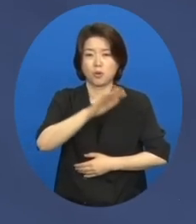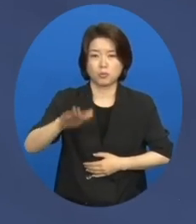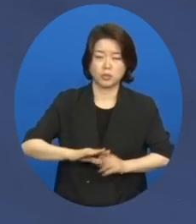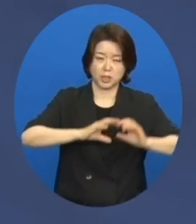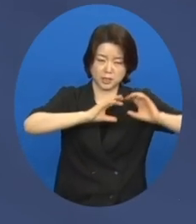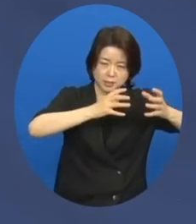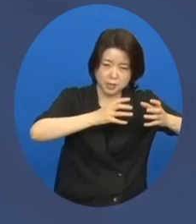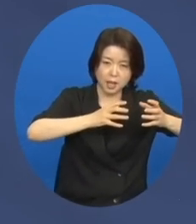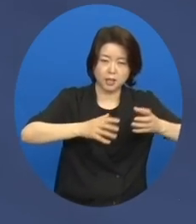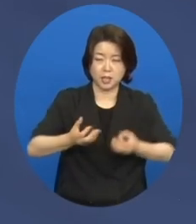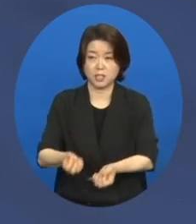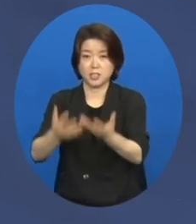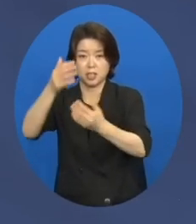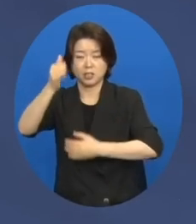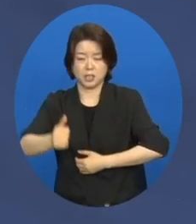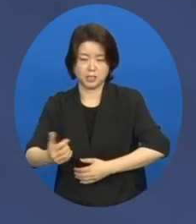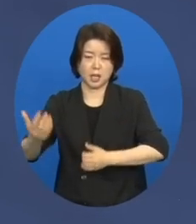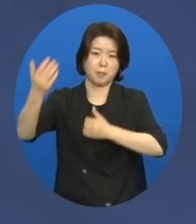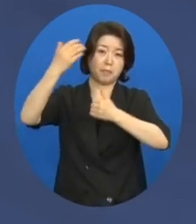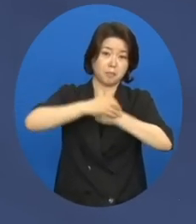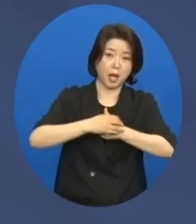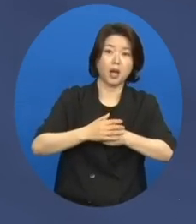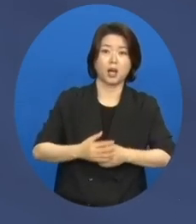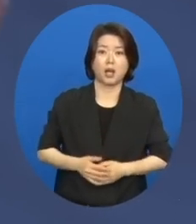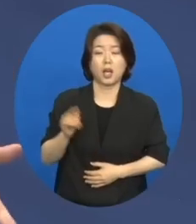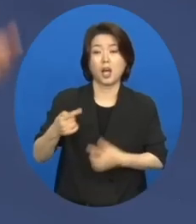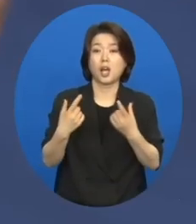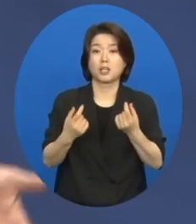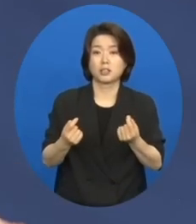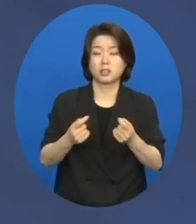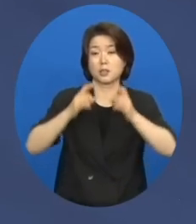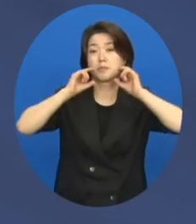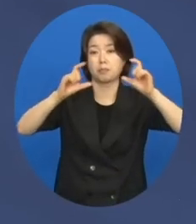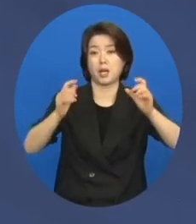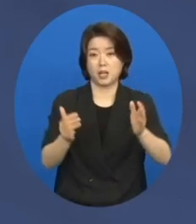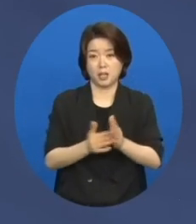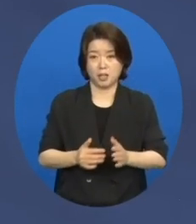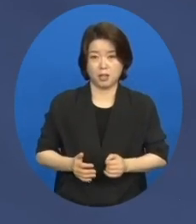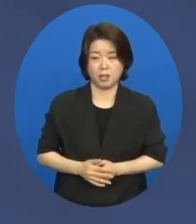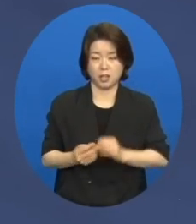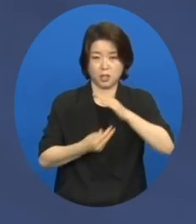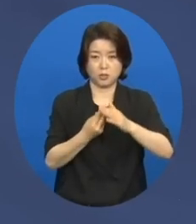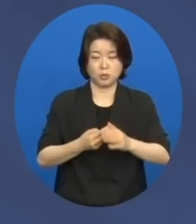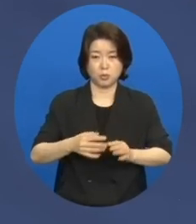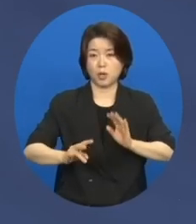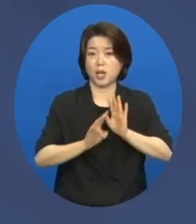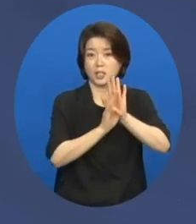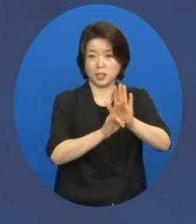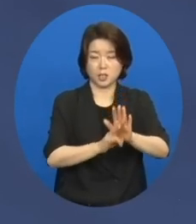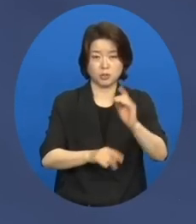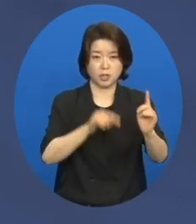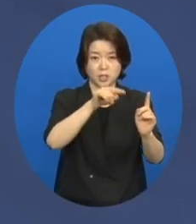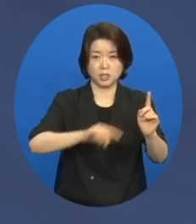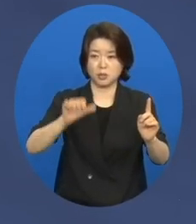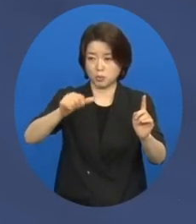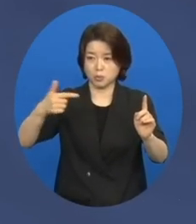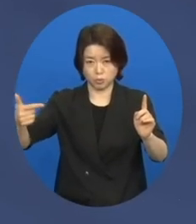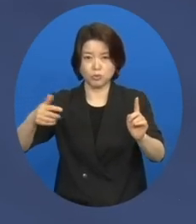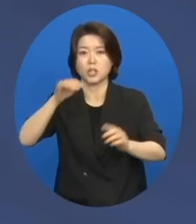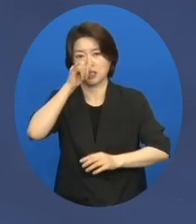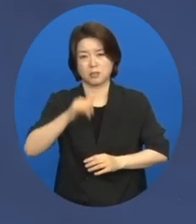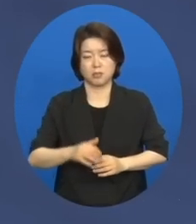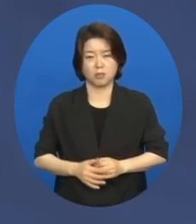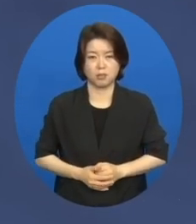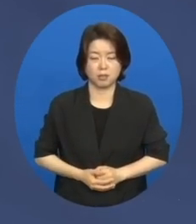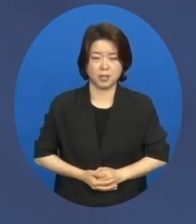나라와 제사장을 삼으셨다고 그렇게 선언하고 계세요. 요한 계시록 1장 5절 6절이요.